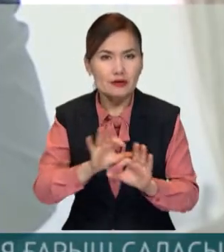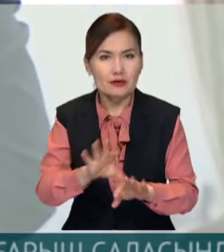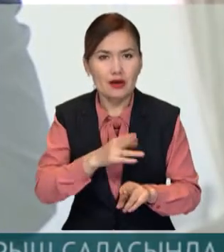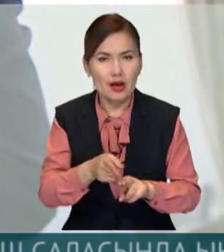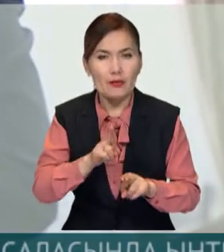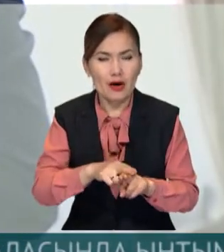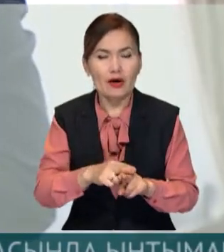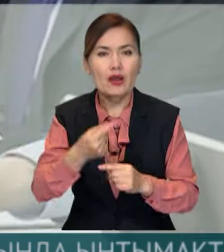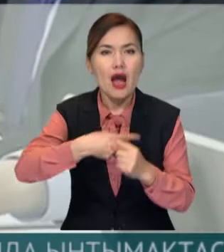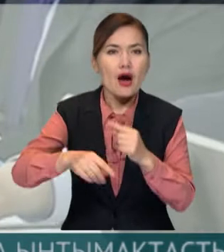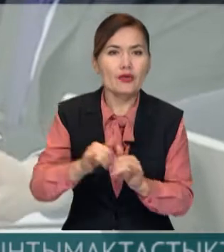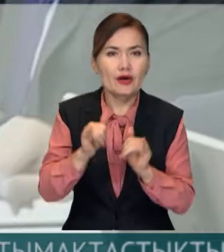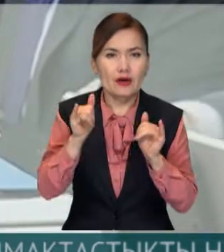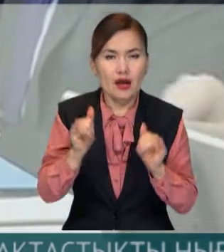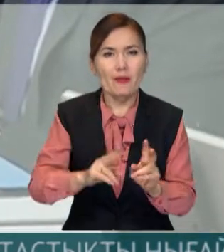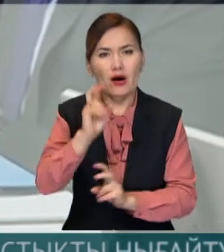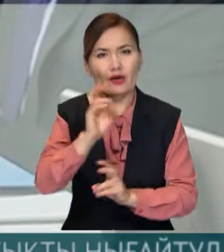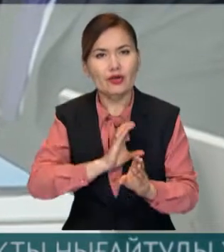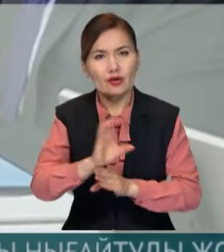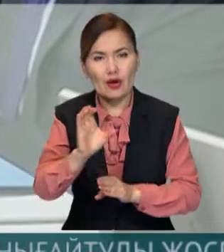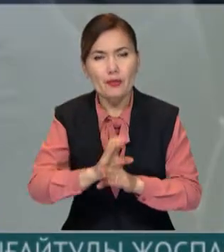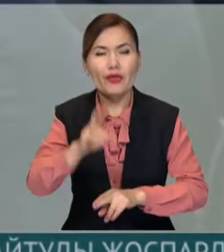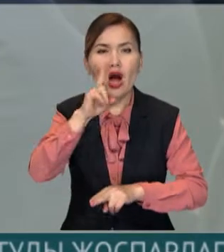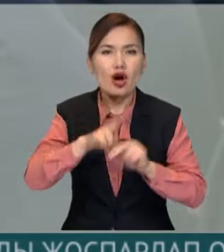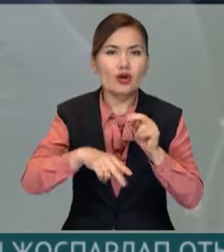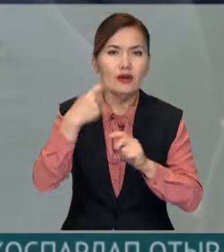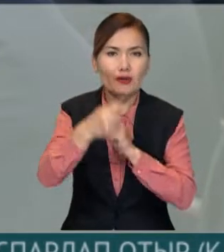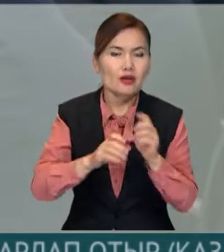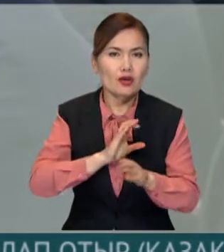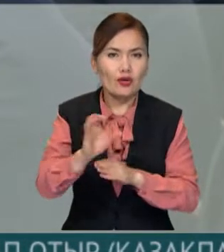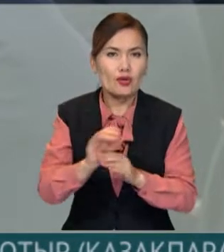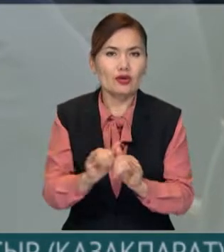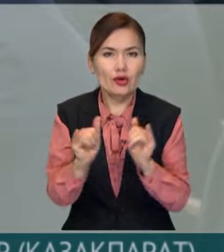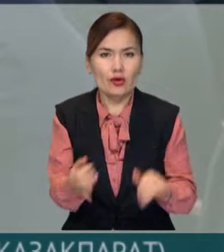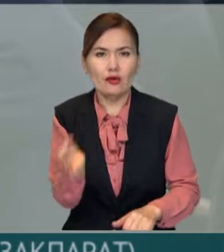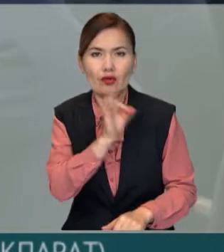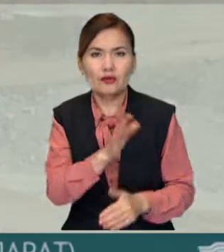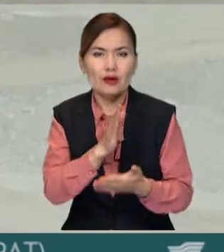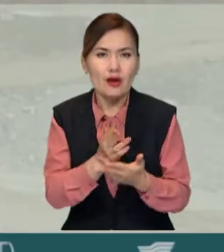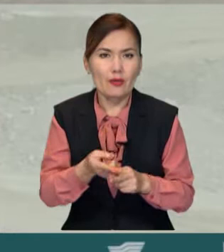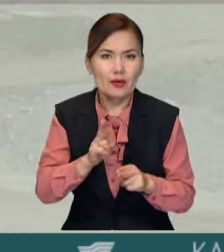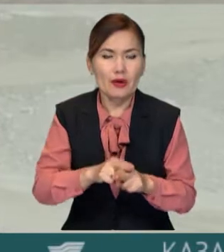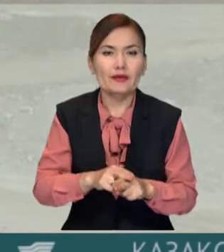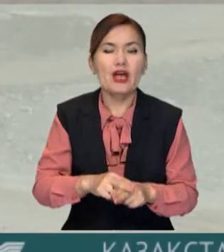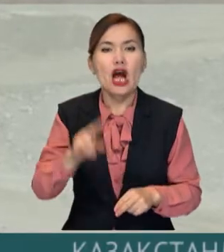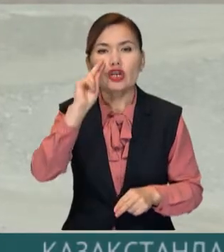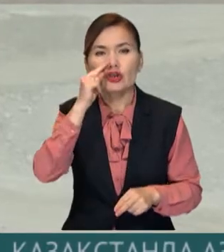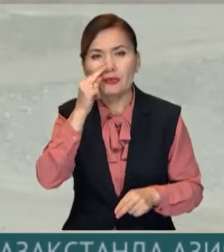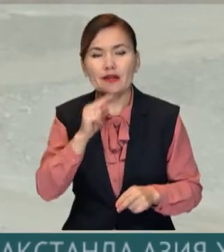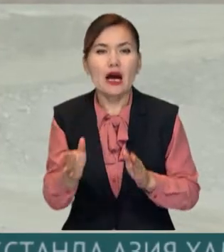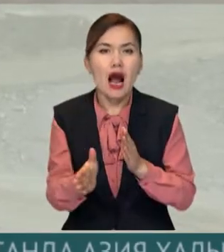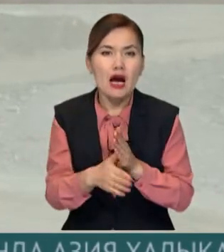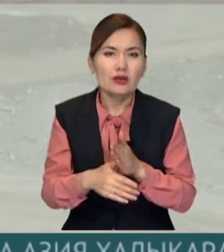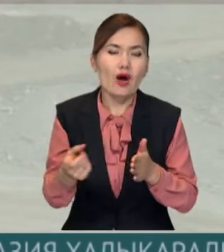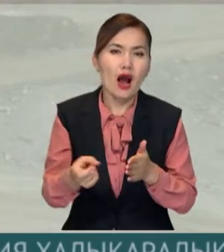Өсім негізінен тау-кен және өңдеу өнеркәсібі мен құрылыс саласына тиесілі. Ал өңірлер бойынша саралайтын болсақ, көшбасшысында